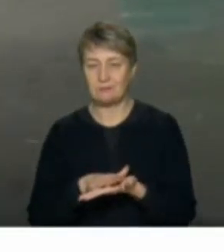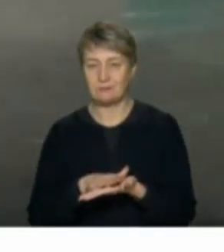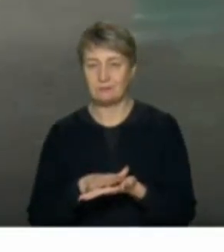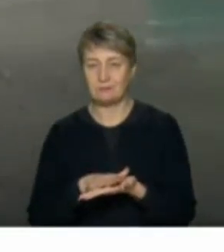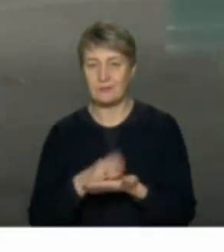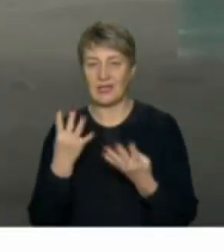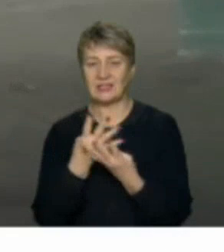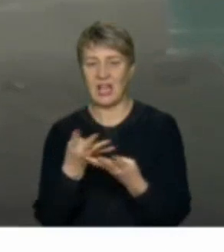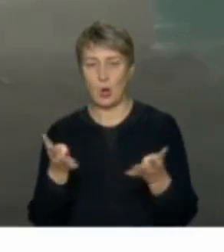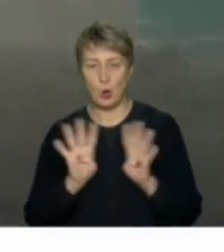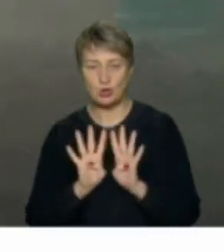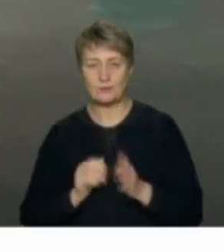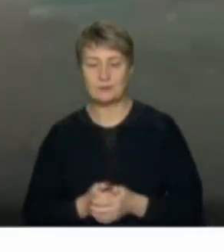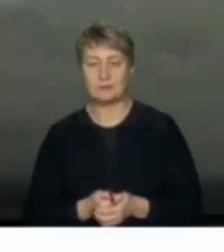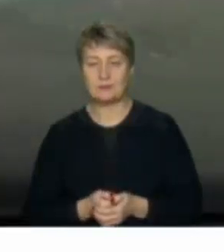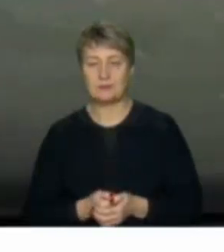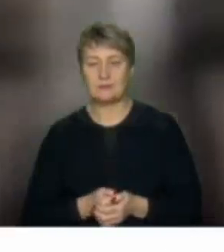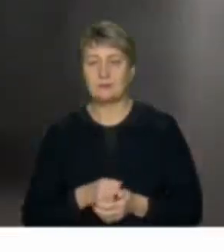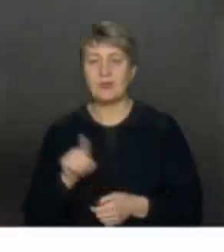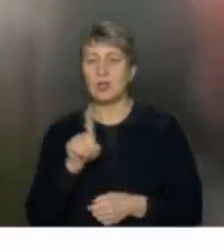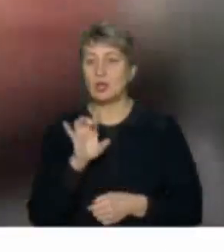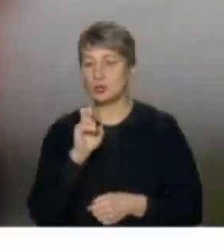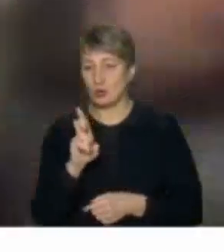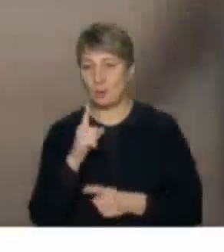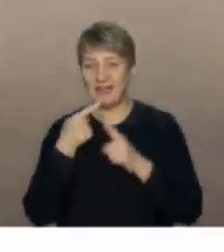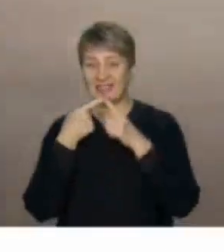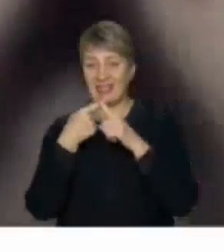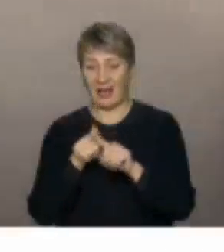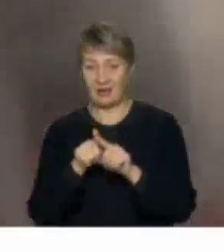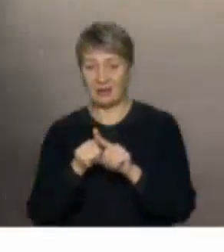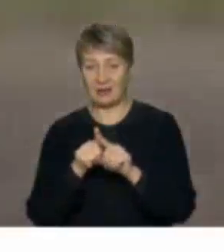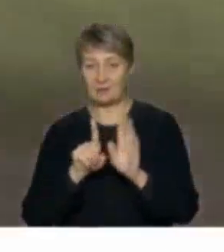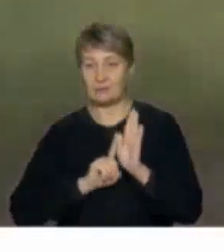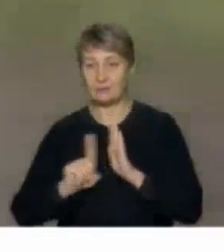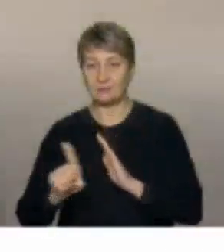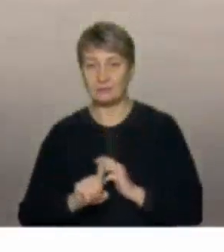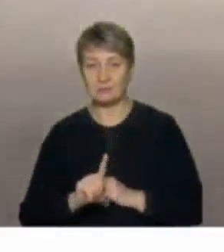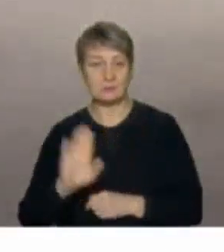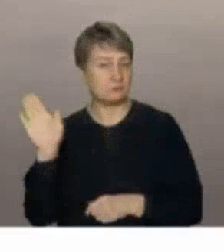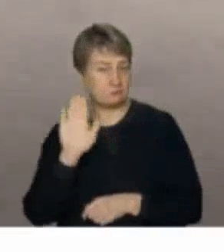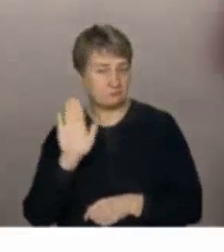загородження, щоб техніка проїхала. Привіт! Здоров!